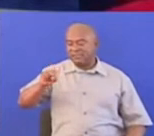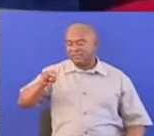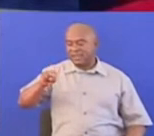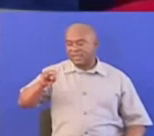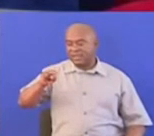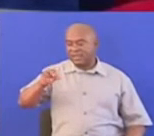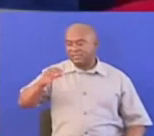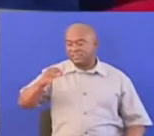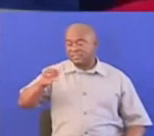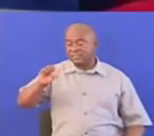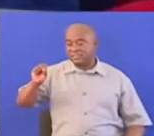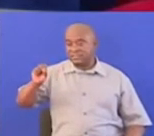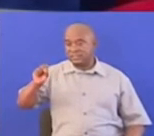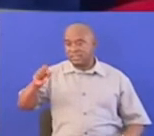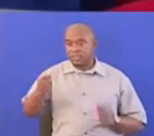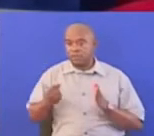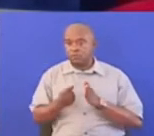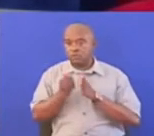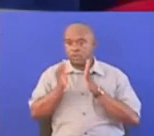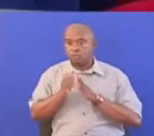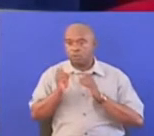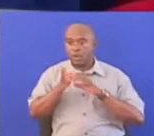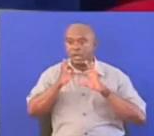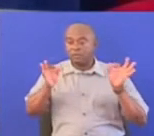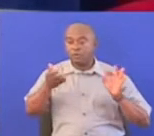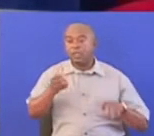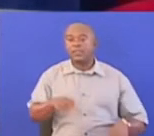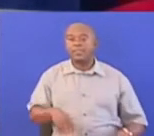Mission School kutoka mkoa wa Tabora.